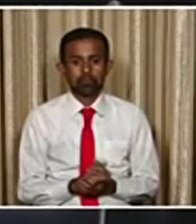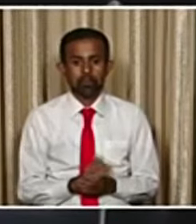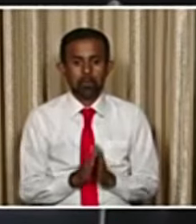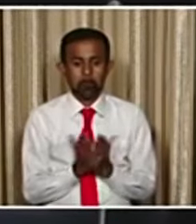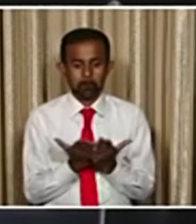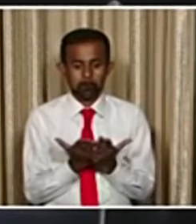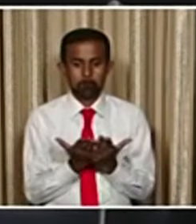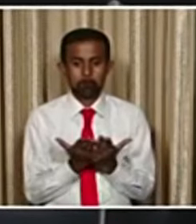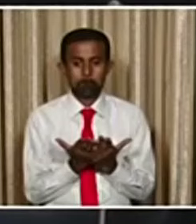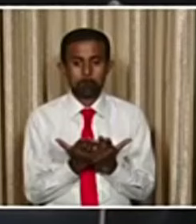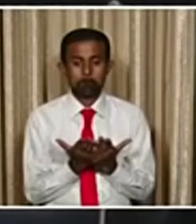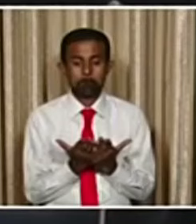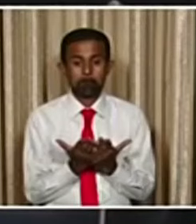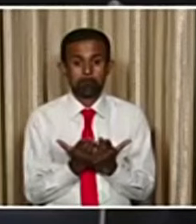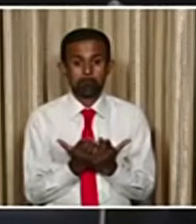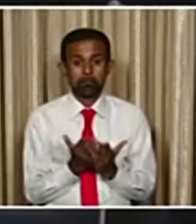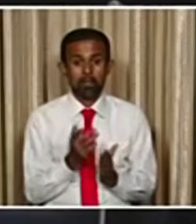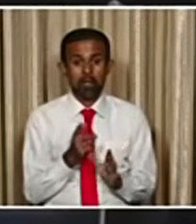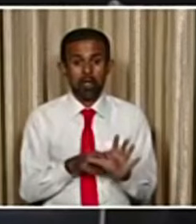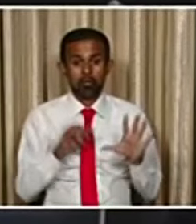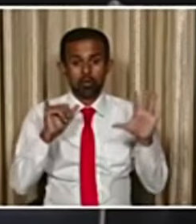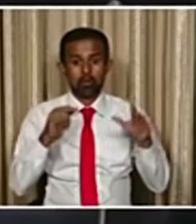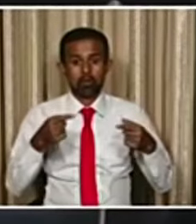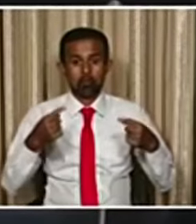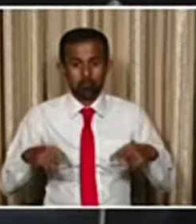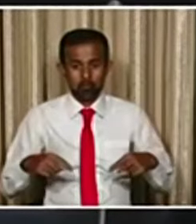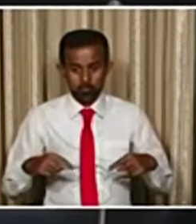ಪ್ರಾಥಮಿಕ ಗಿನುವ ಪ್ರಥಮ ವತಾವಟ ಅವ್ರದ್ದು ಹಾಯಗಡೆ ಪಾಸ್ಸೆ